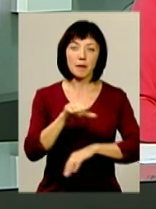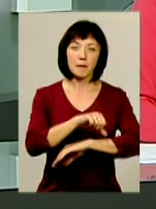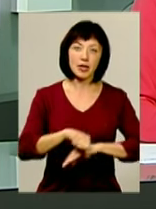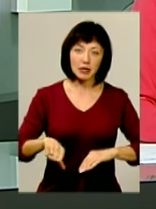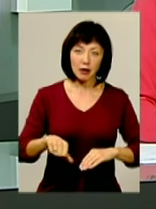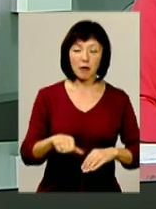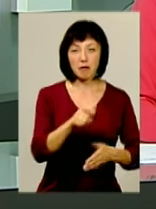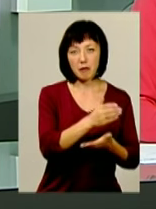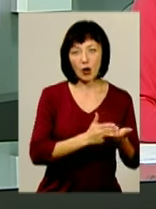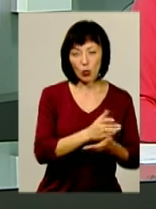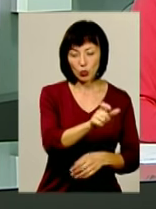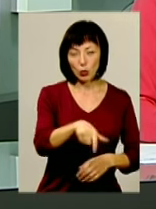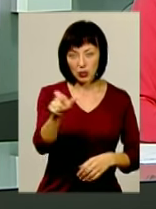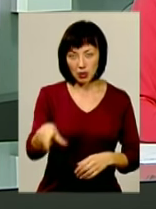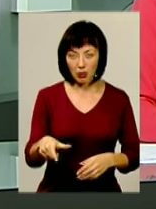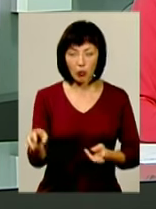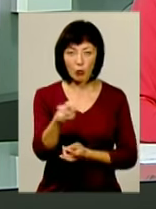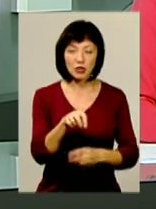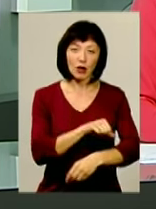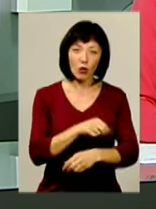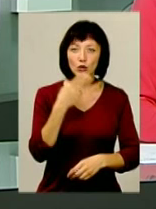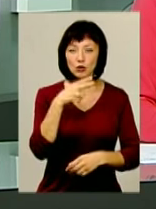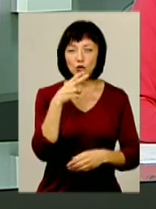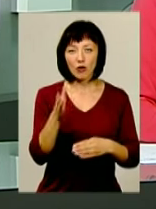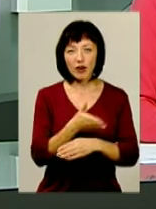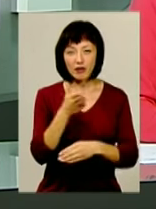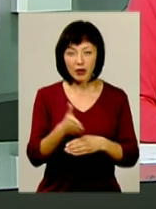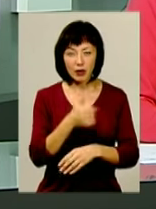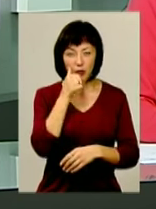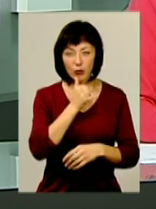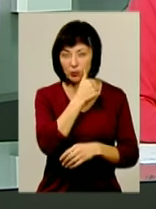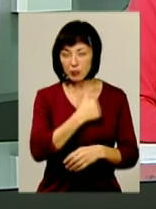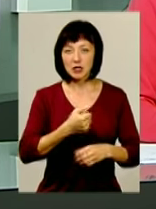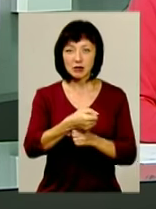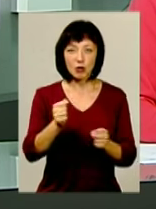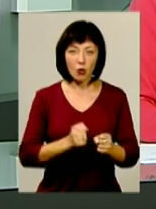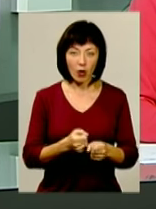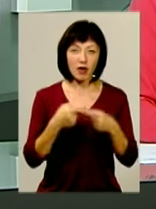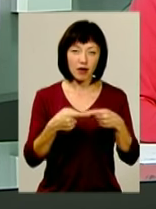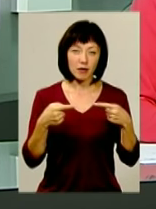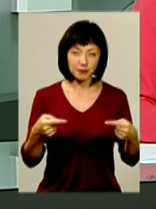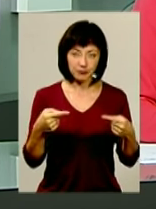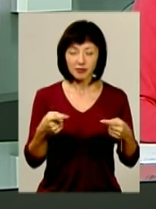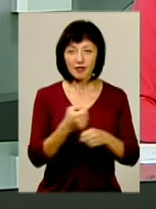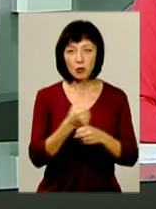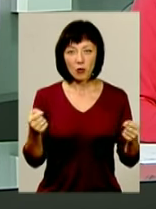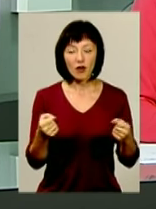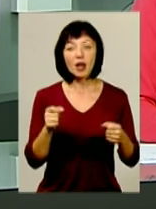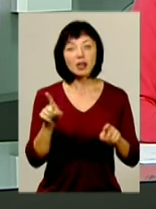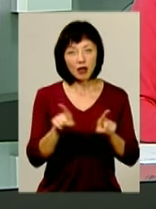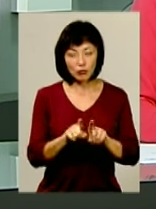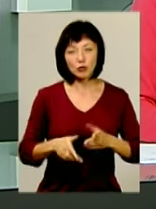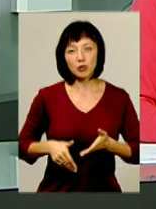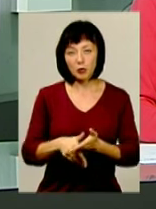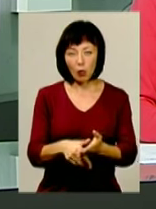та прикордонникам у пошуку наркотиків, тютюнових виробів, зброї, валюти та вибухових речовин. А ще вони незамінні помічники у боротьбі